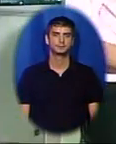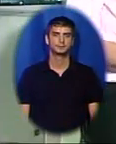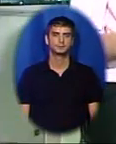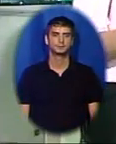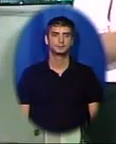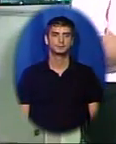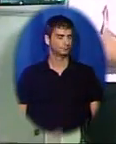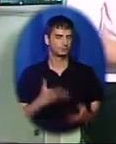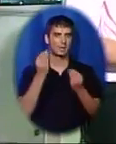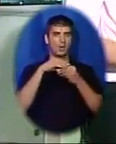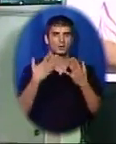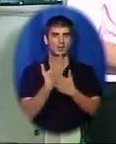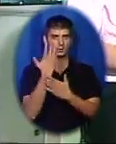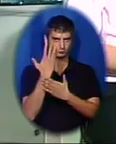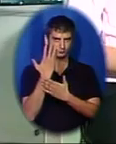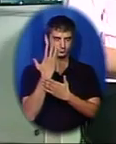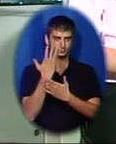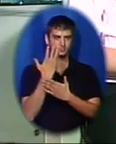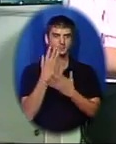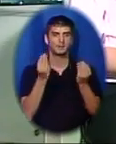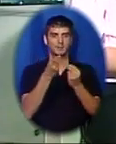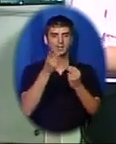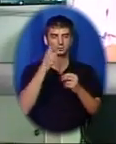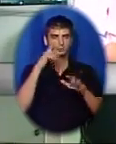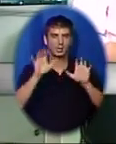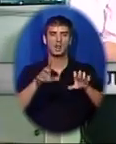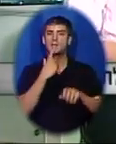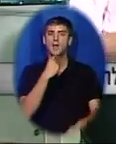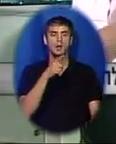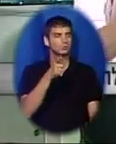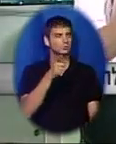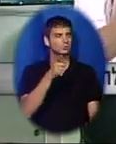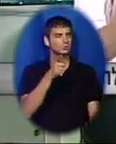מה עוד חדש? המתקן שבו נמצא הכלבלב החמוד הזה הוא לא מתקן...